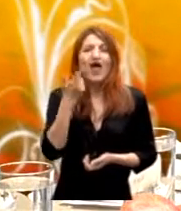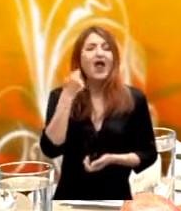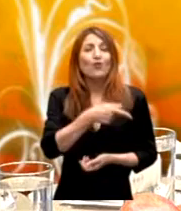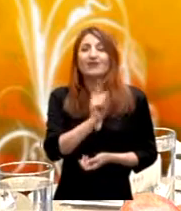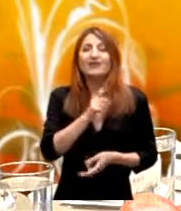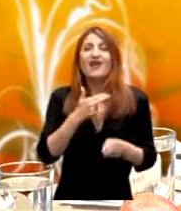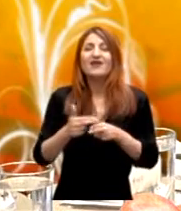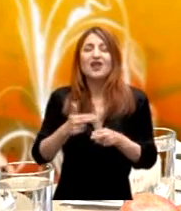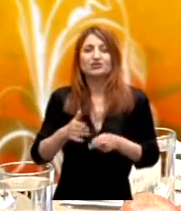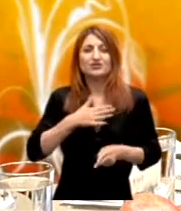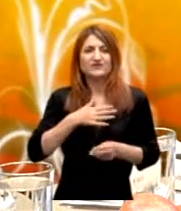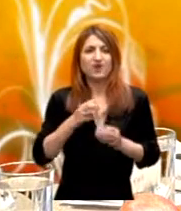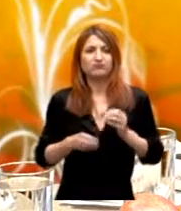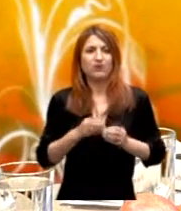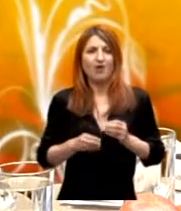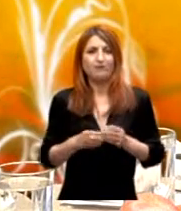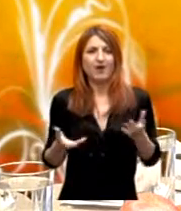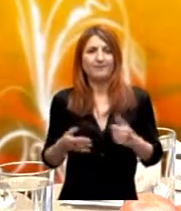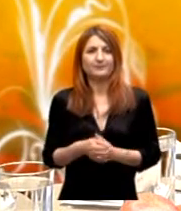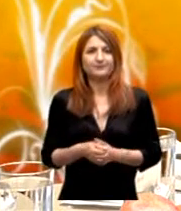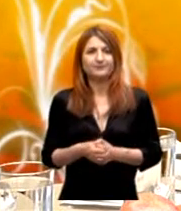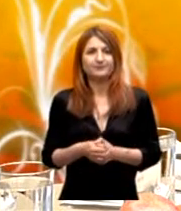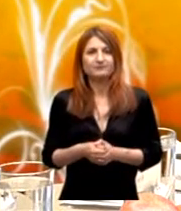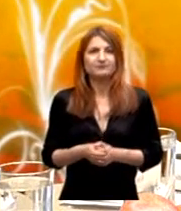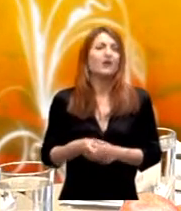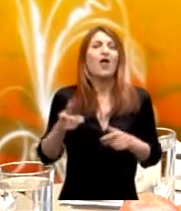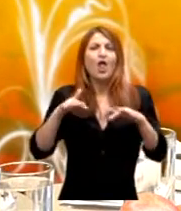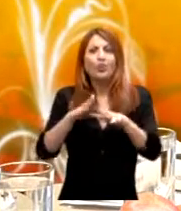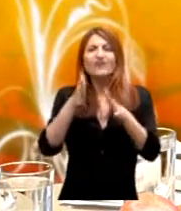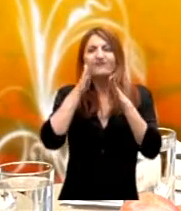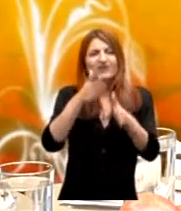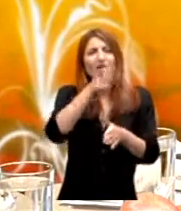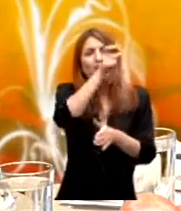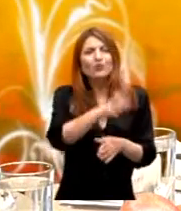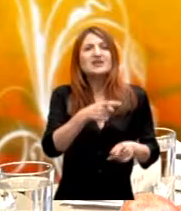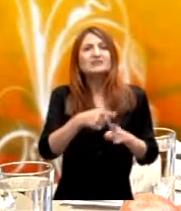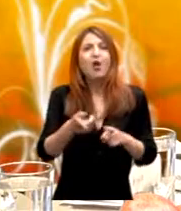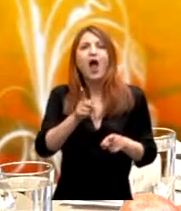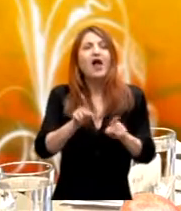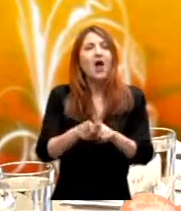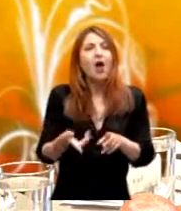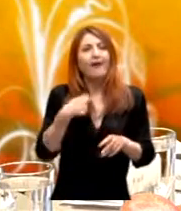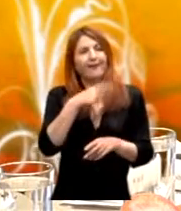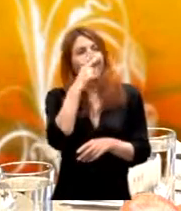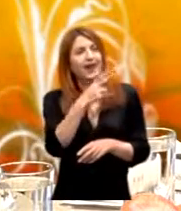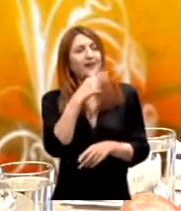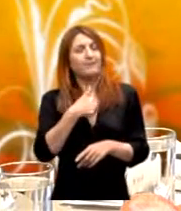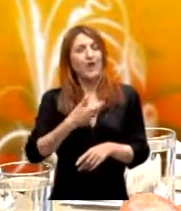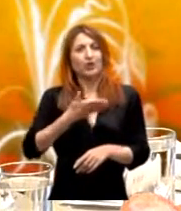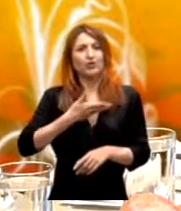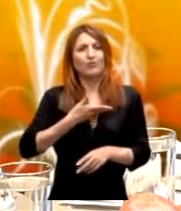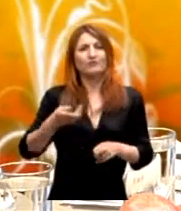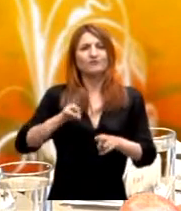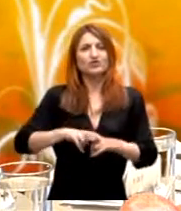uspješan. Ja mislim da mu vjeruju iz nekog drugog razloga, što kroz njega se oni osnažuju. Jer oni se vrlo